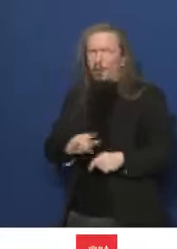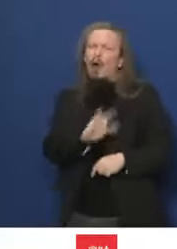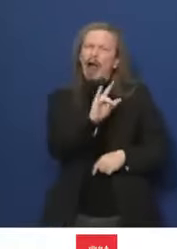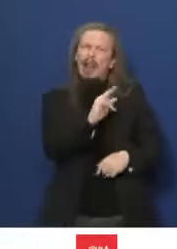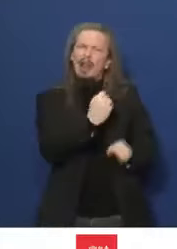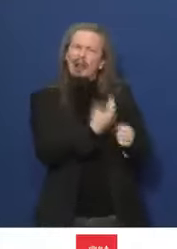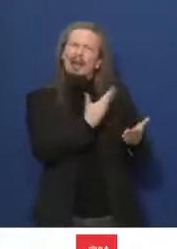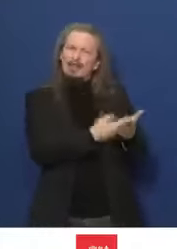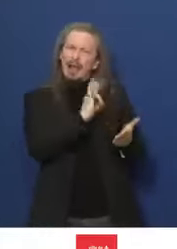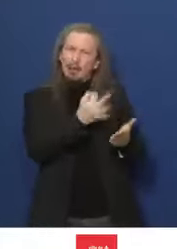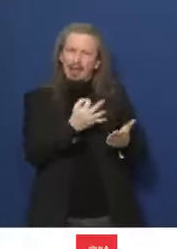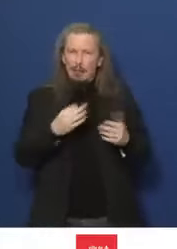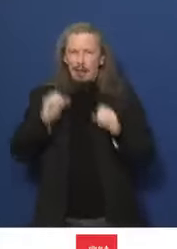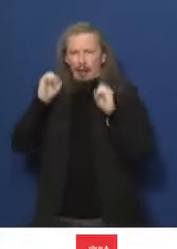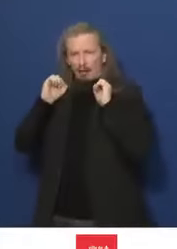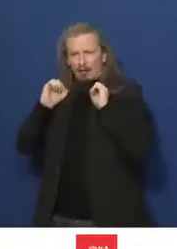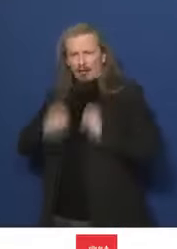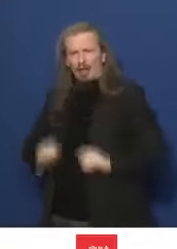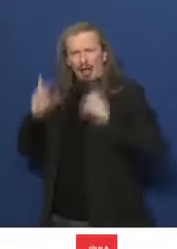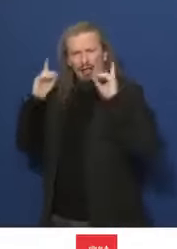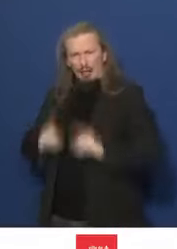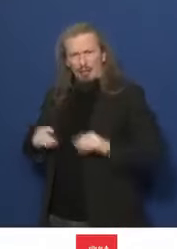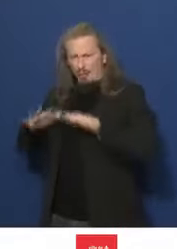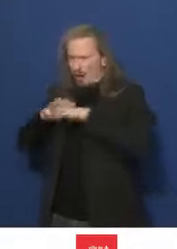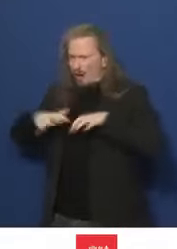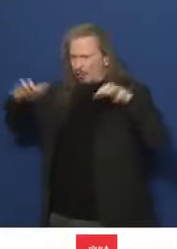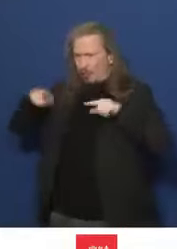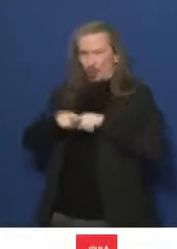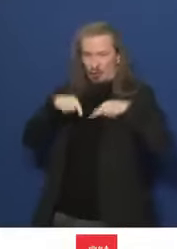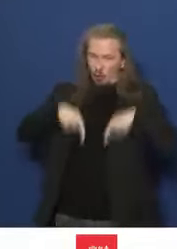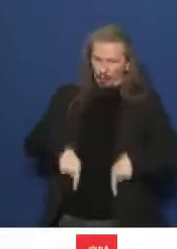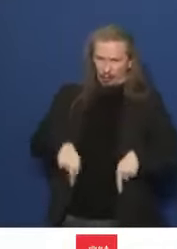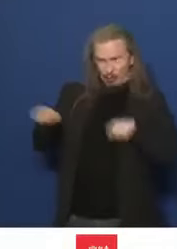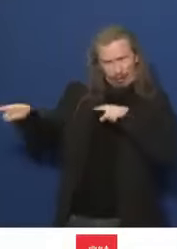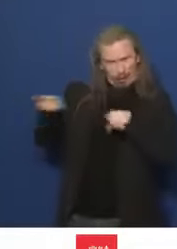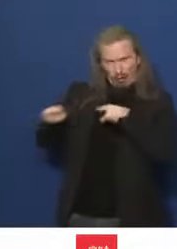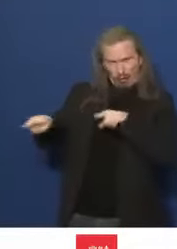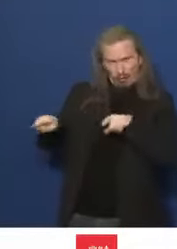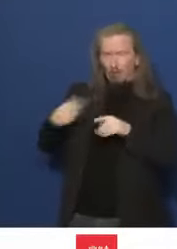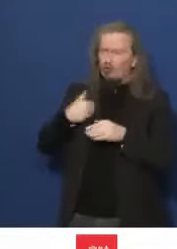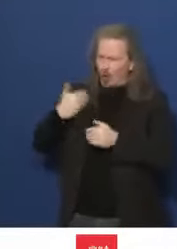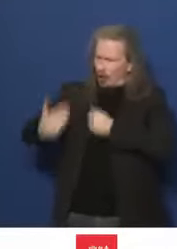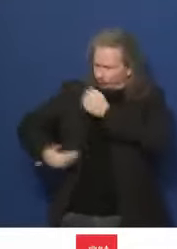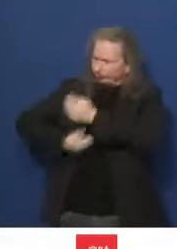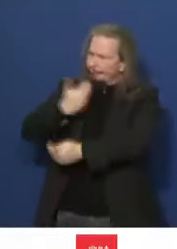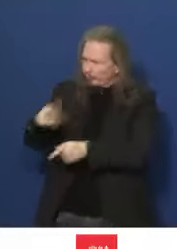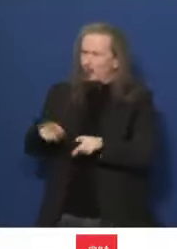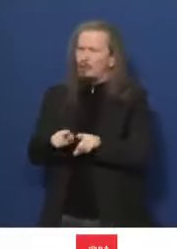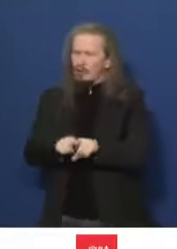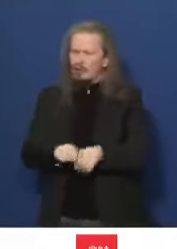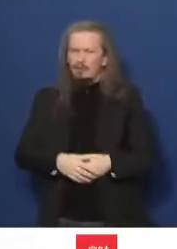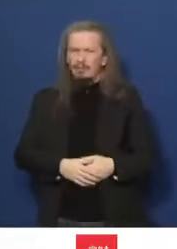qu'au niveau du Parlement et au niveau du gouvernement, eh bien, les choses se font aussi et avancent